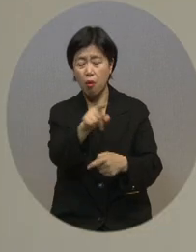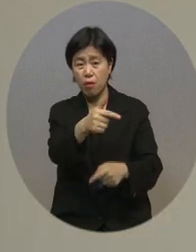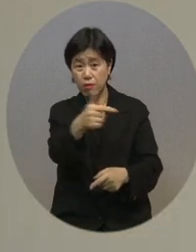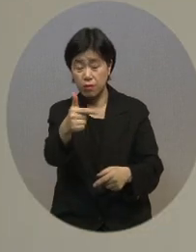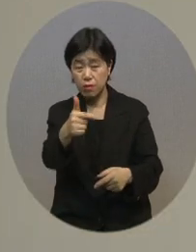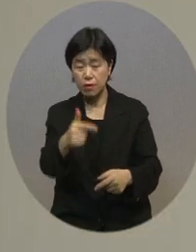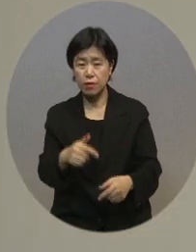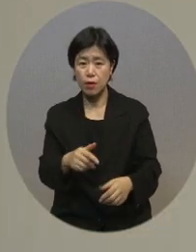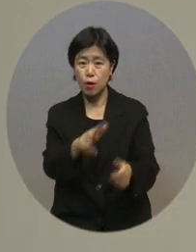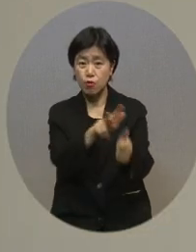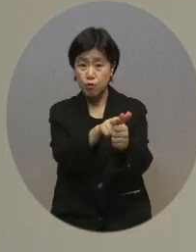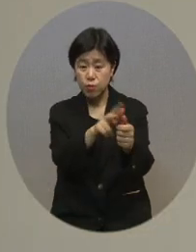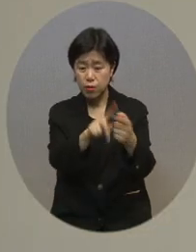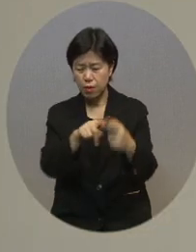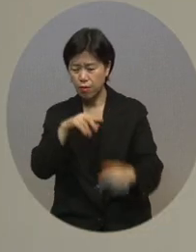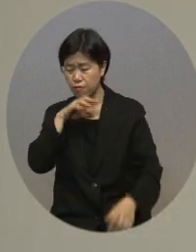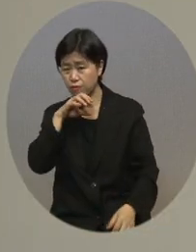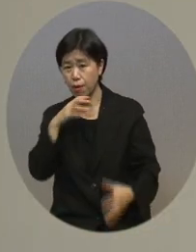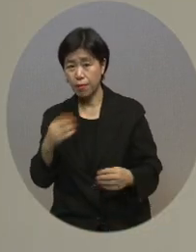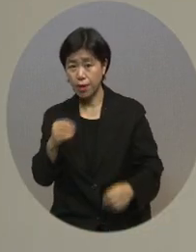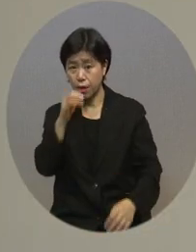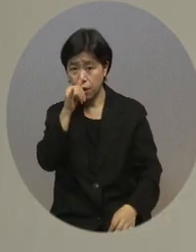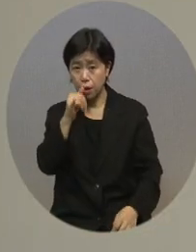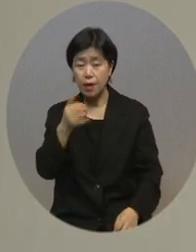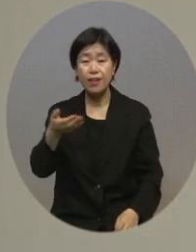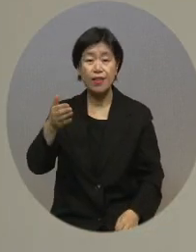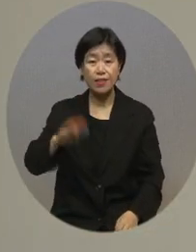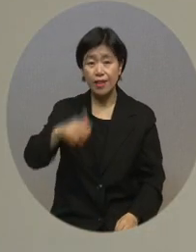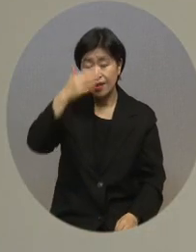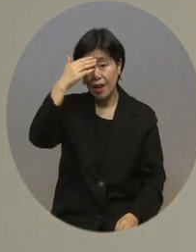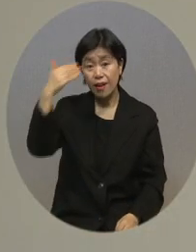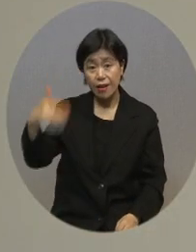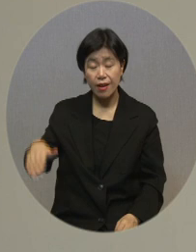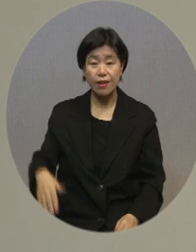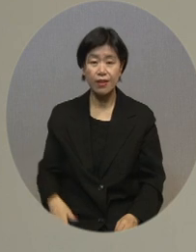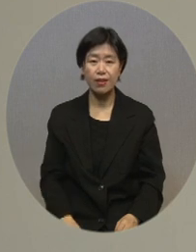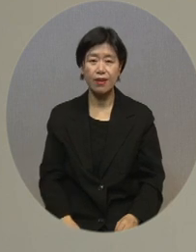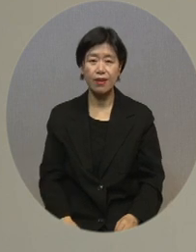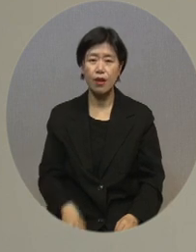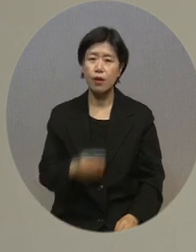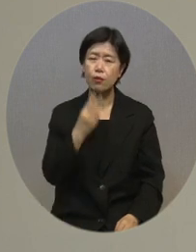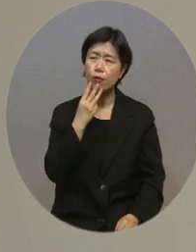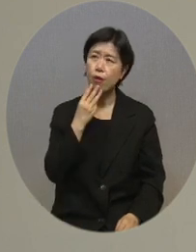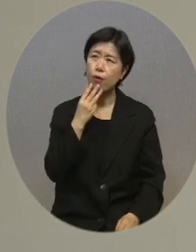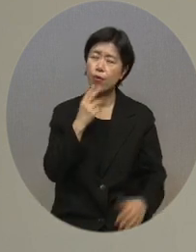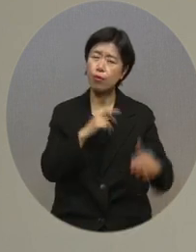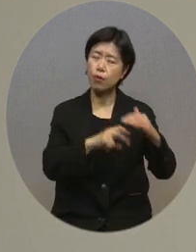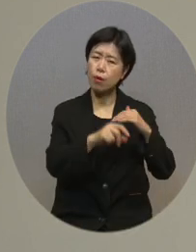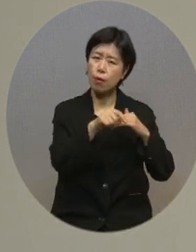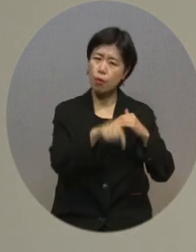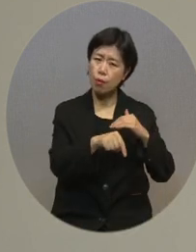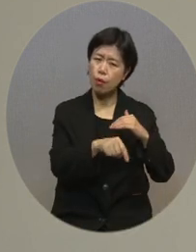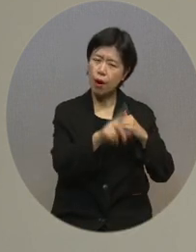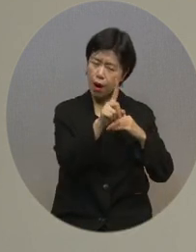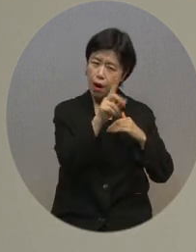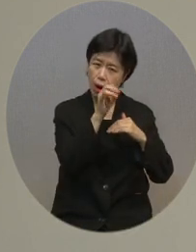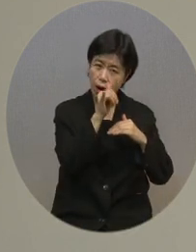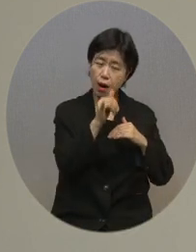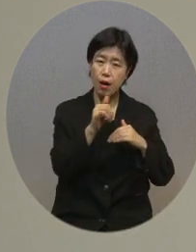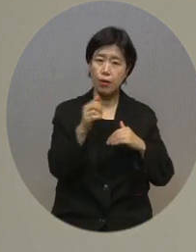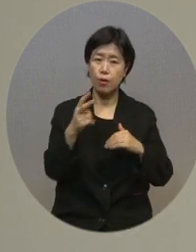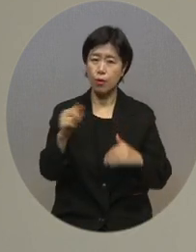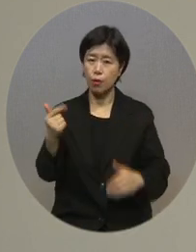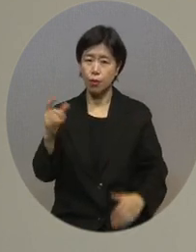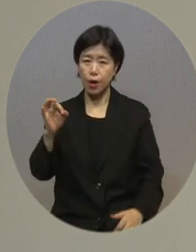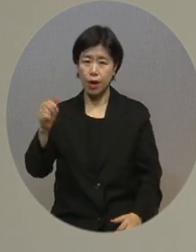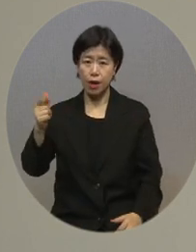중구에는 대형 마트는 별로 없습니다. 아, 없습니까? 예. 서울역에 하나 있고 저기 화학동에 아파트 단지